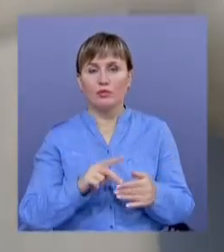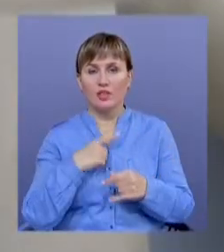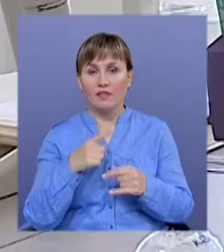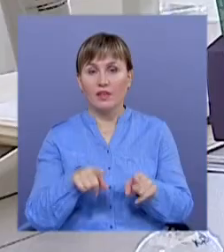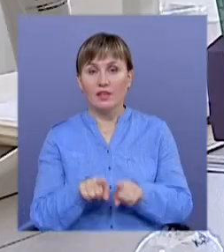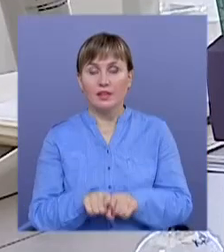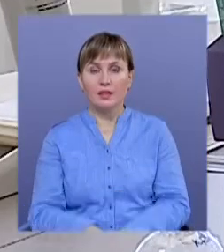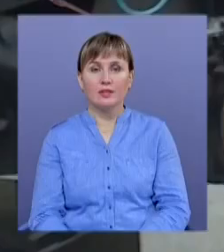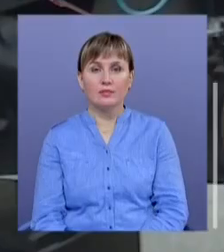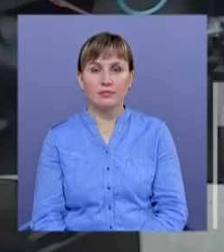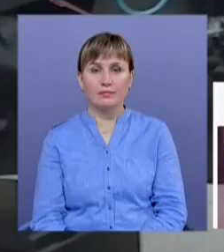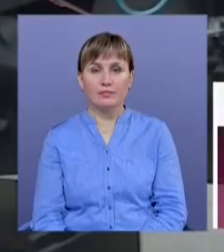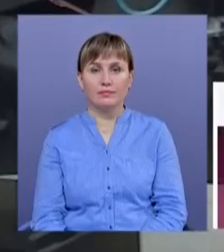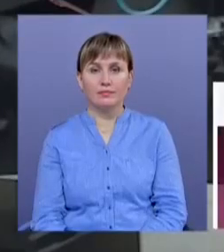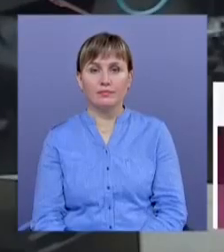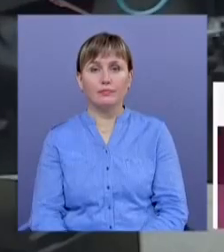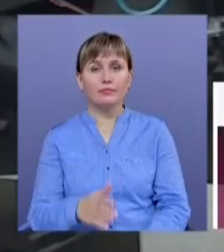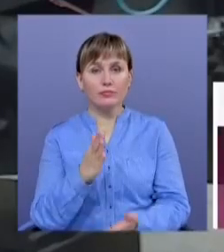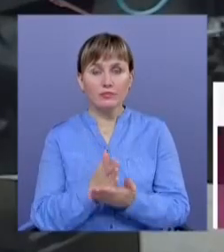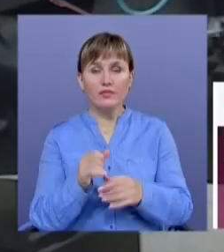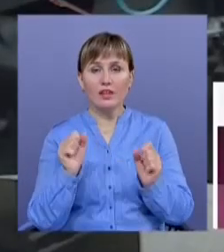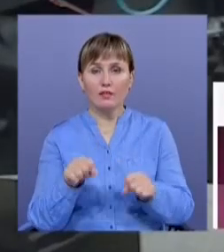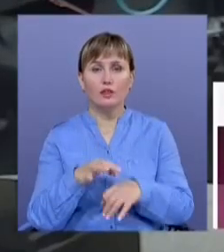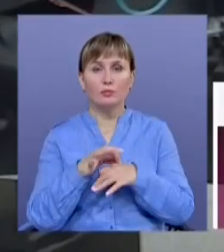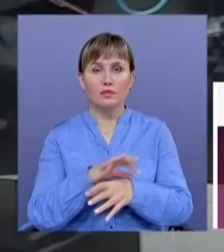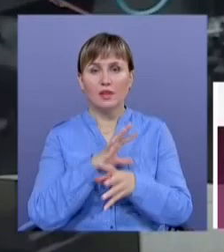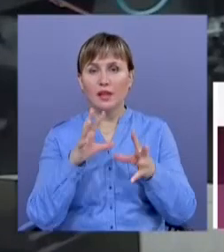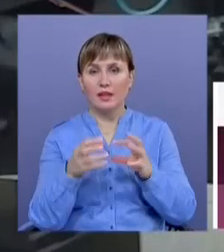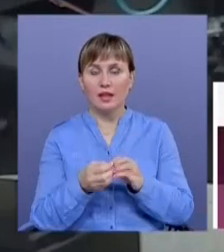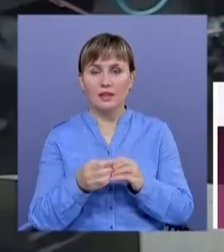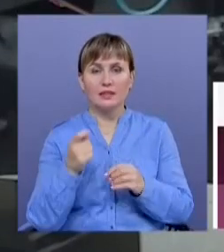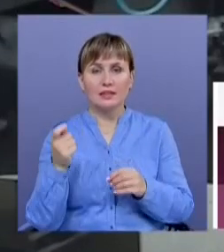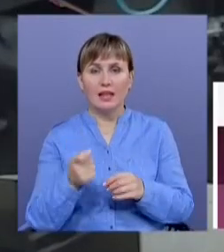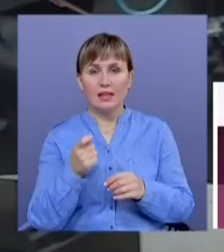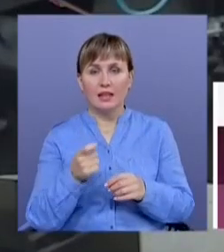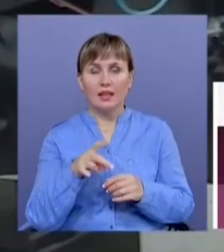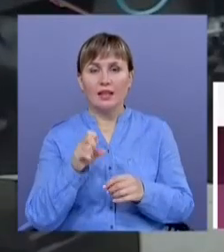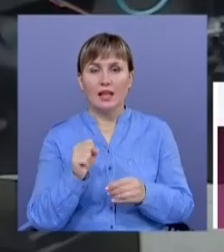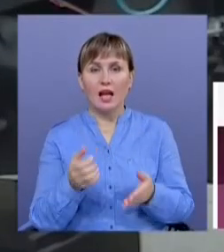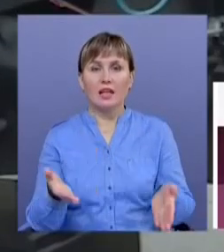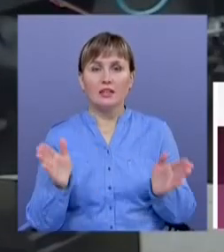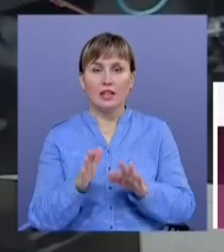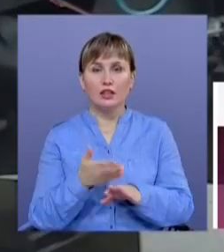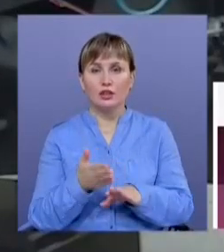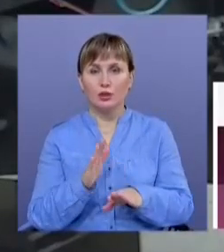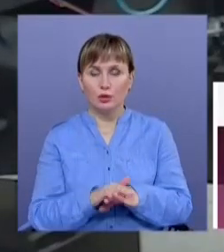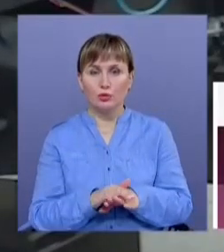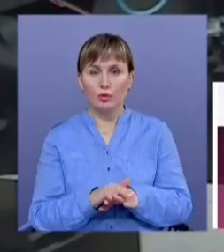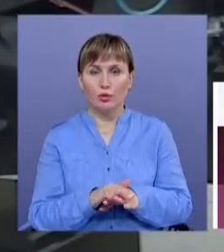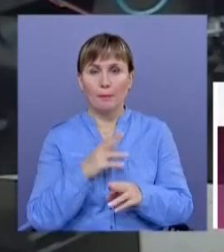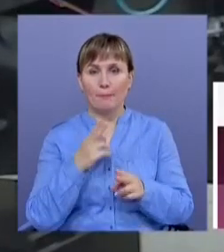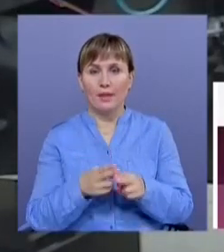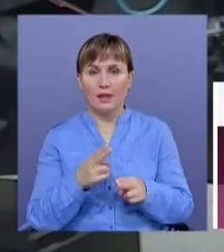Толеутай Рахимбеков. Есть возможность проводить анализы зерна на остатки солей тяжелых